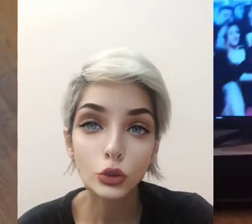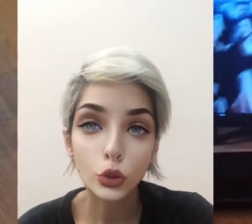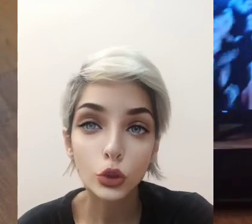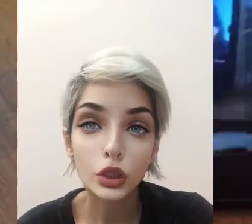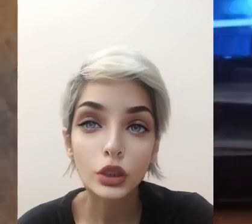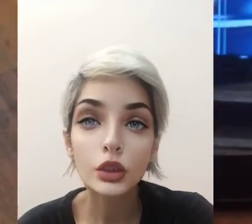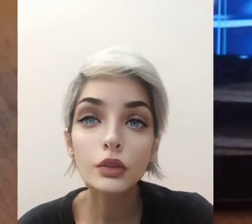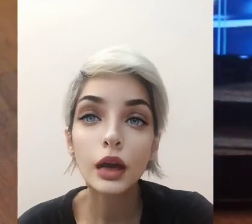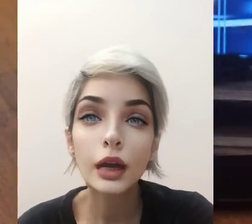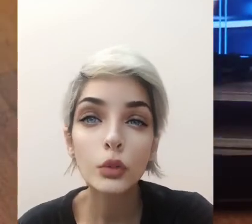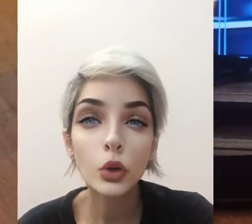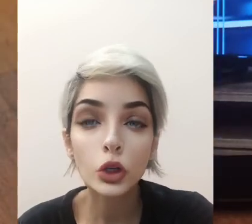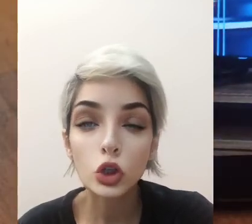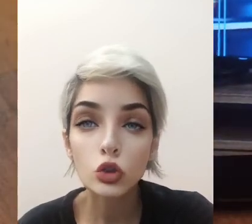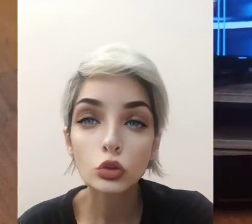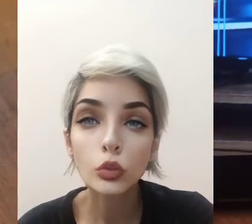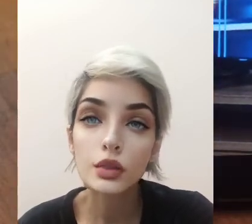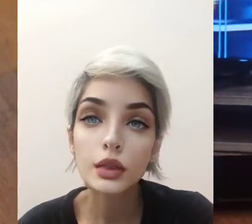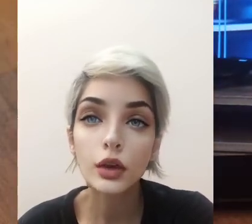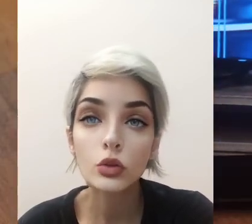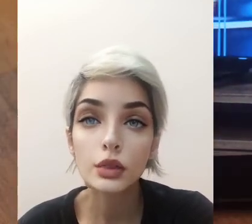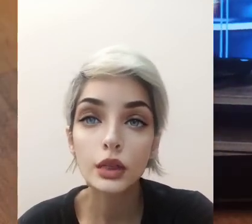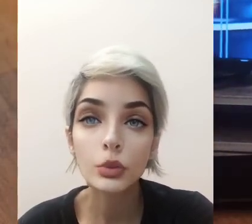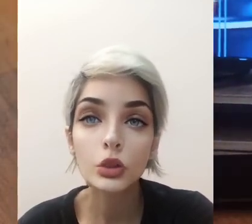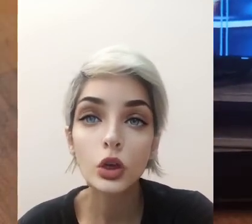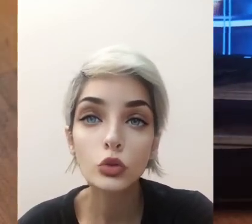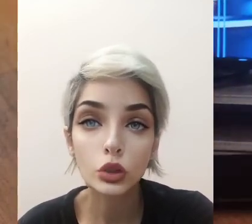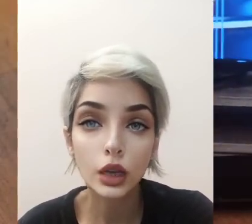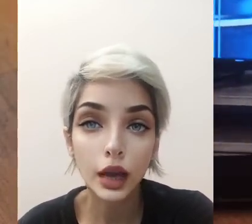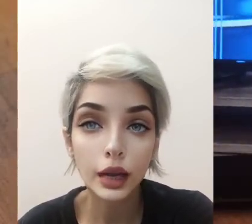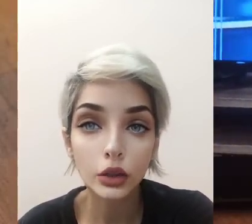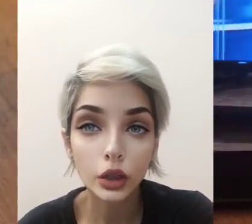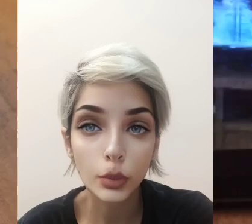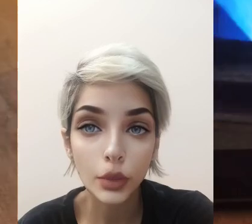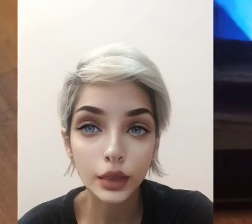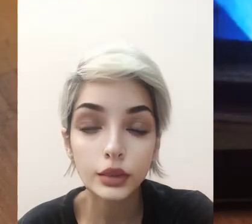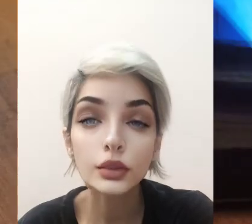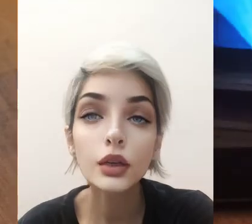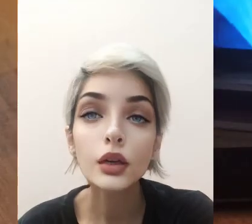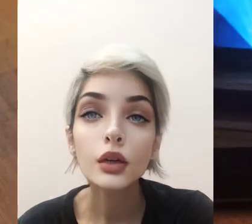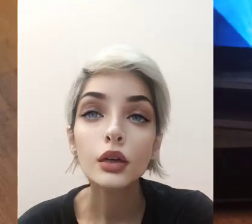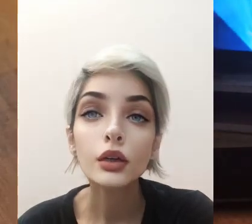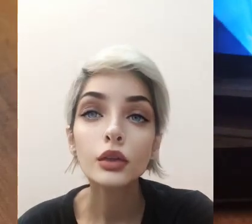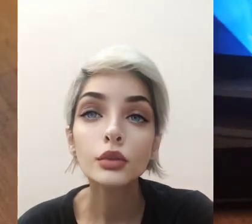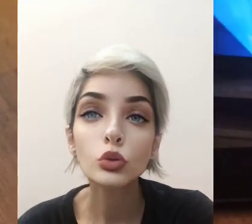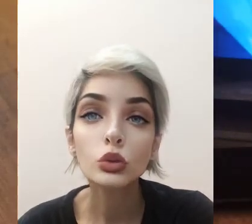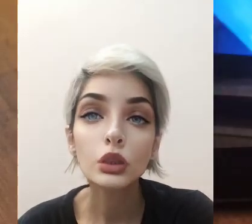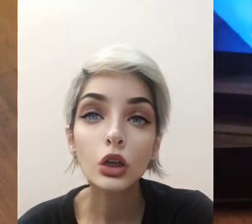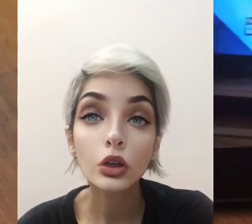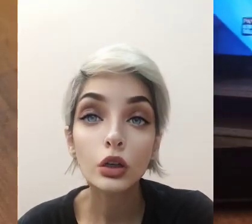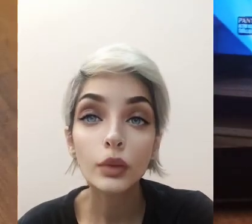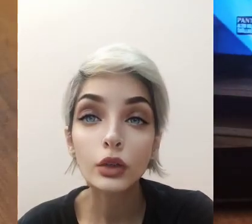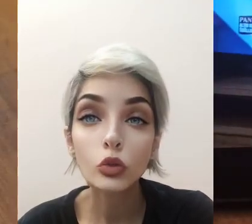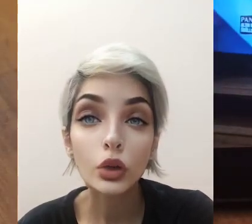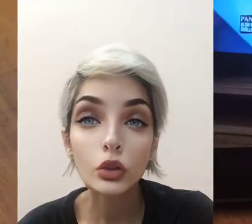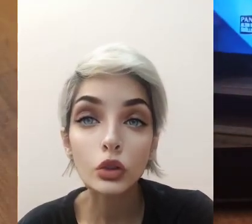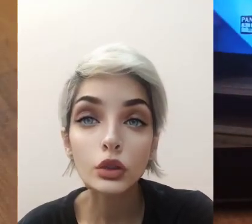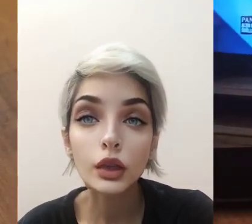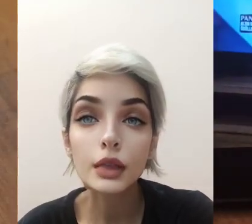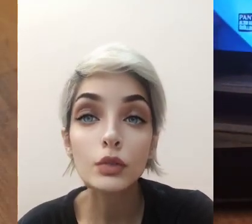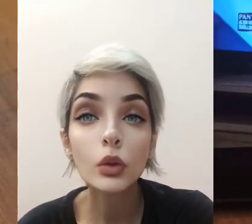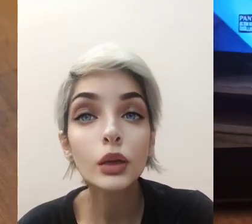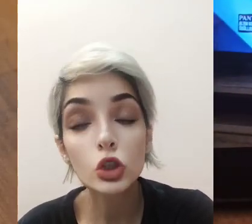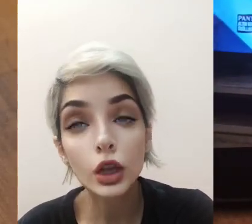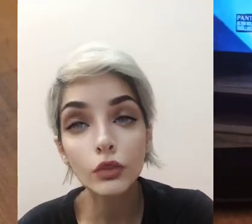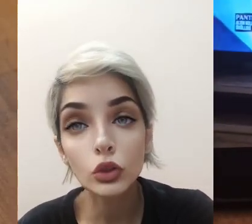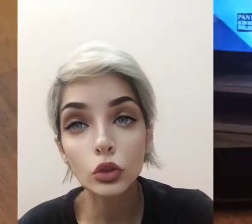های ترکی، اخبارشون، بازیگرا و سلبریتی های ترک علاقه مندین میتونین کانال من رو دنبال کنید. از